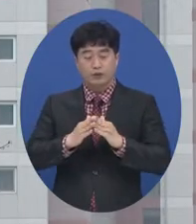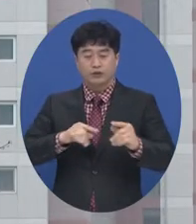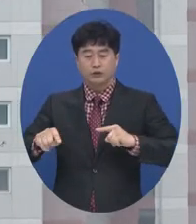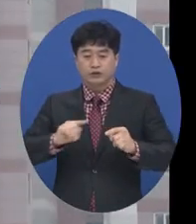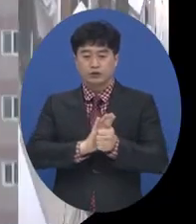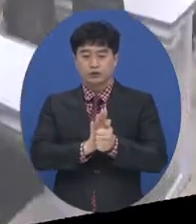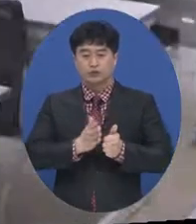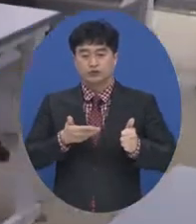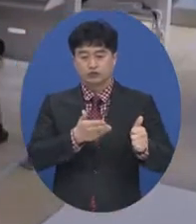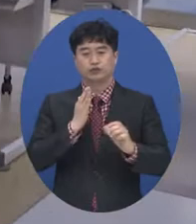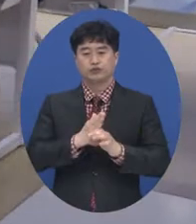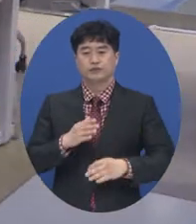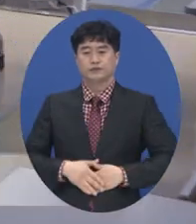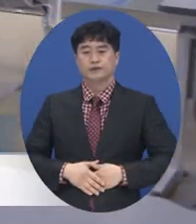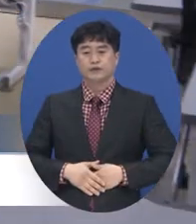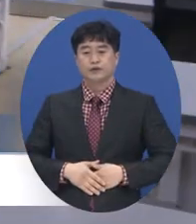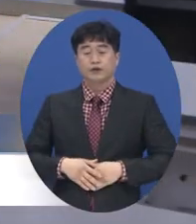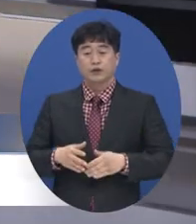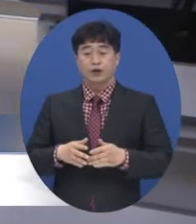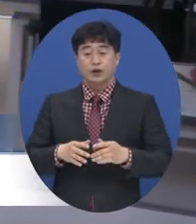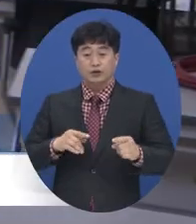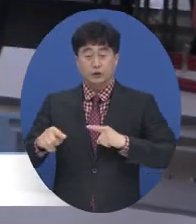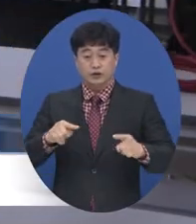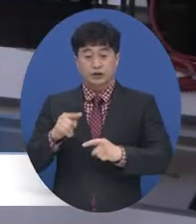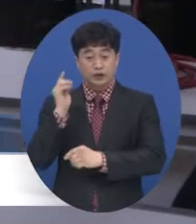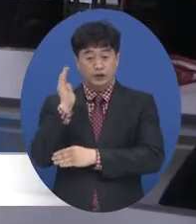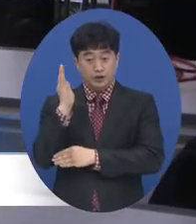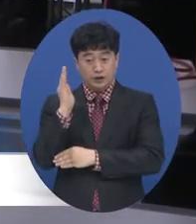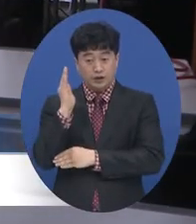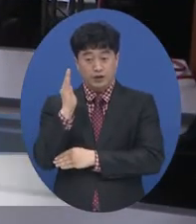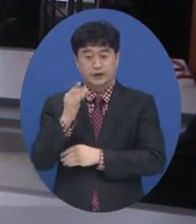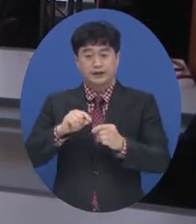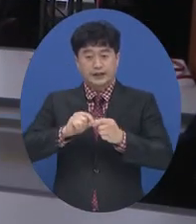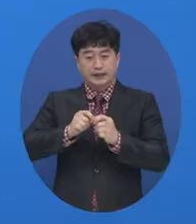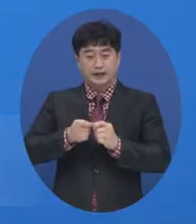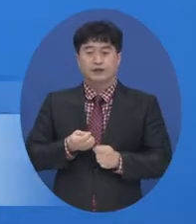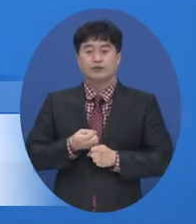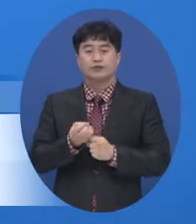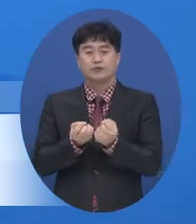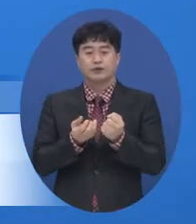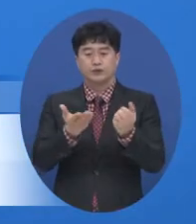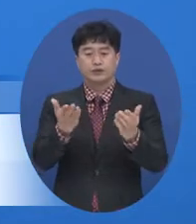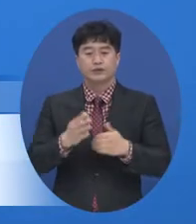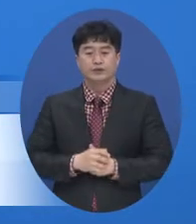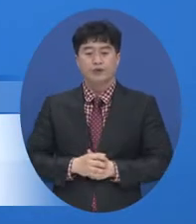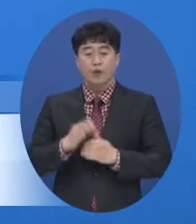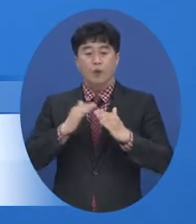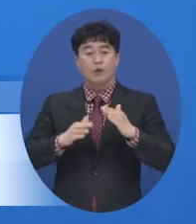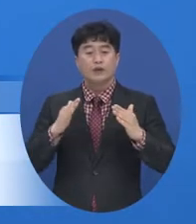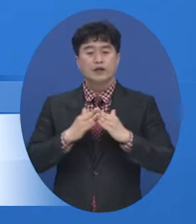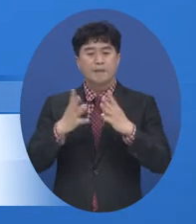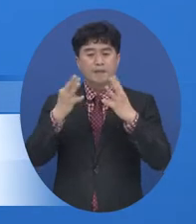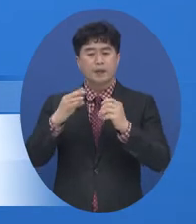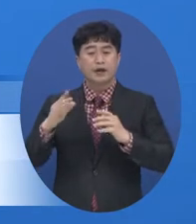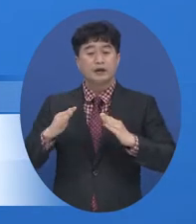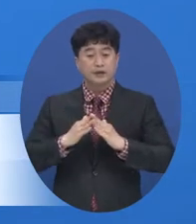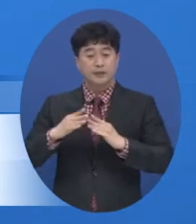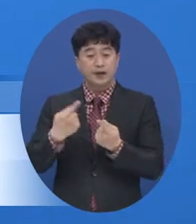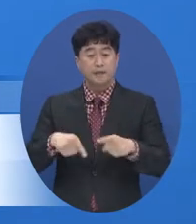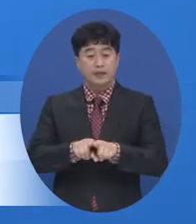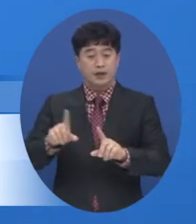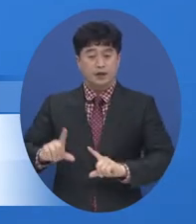중입니다 정책 기자회견을 열어 상세히 설명했습니다 공동주택은 많은 3대가 함께 사는